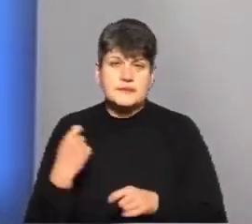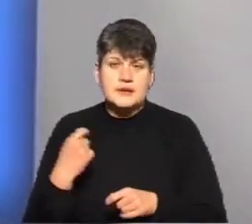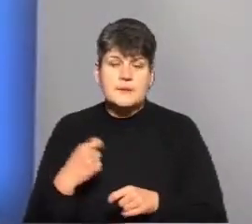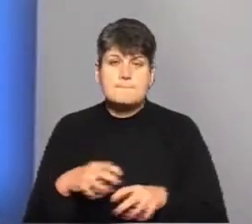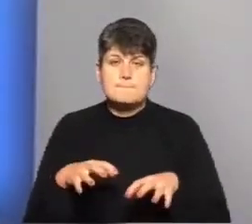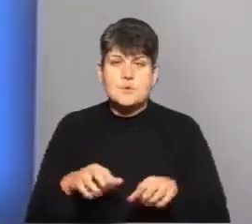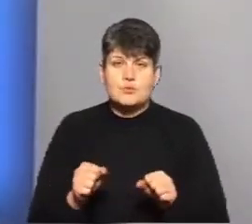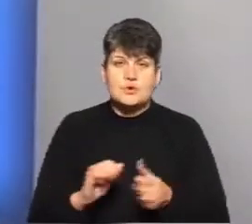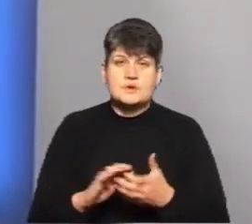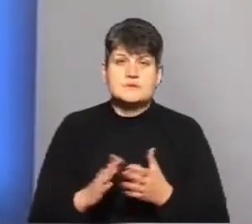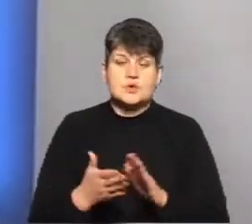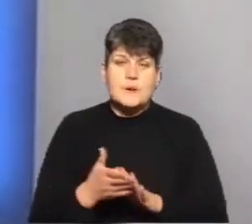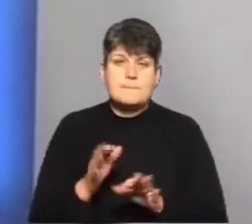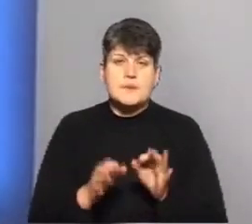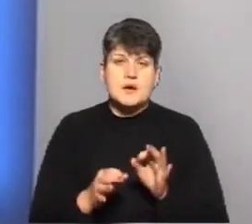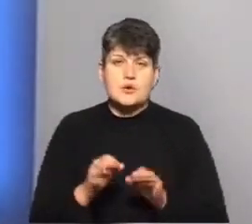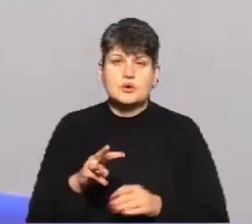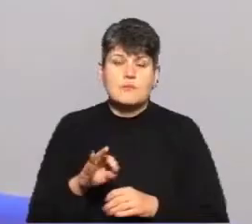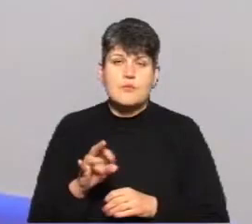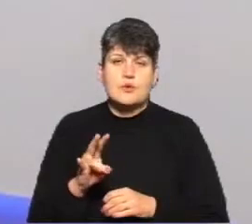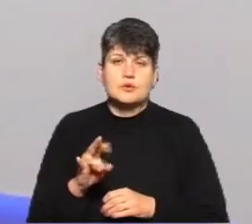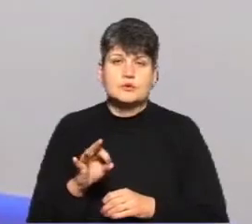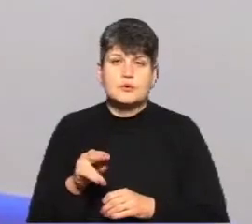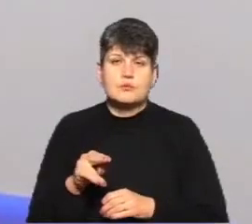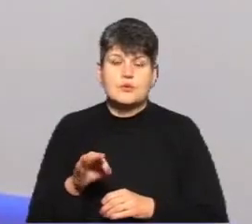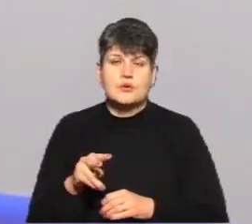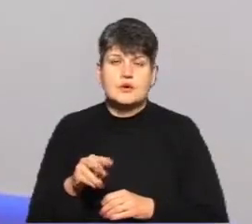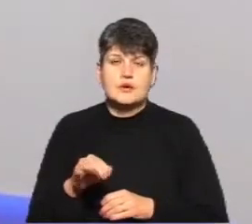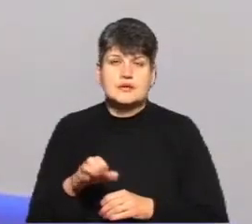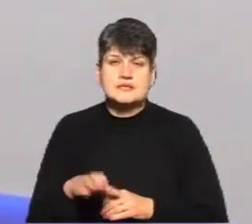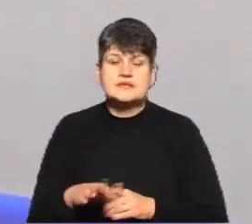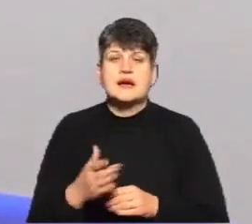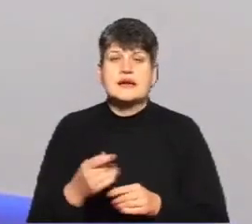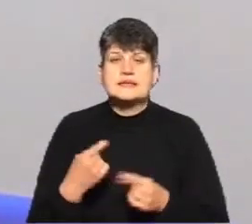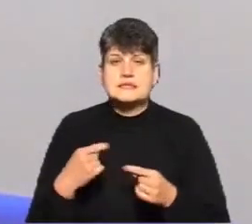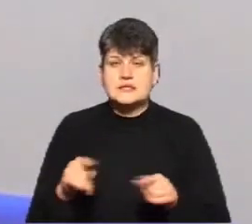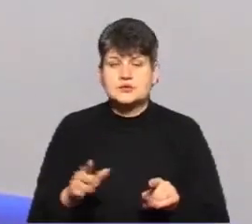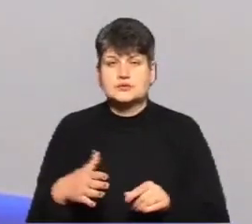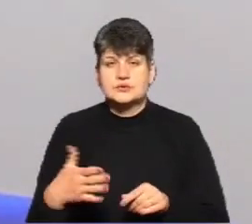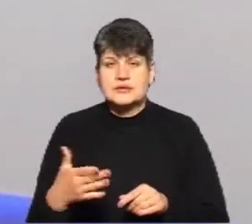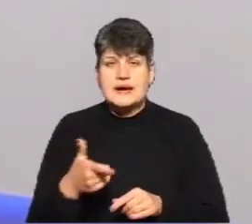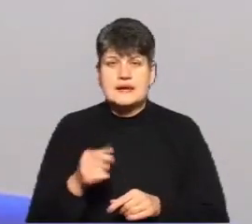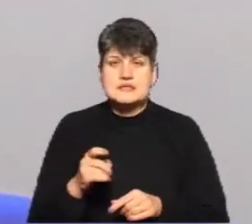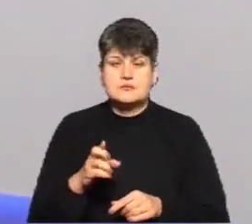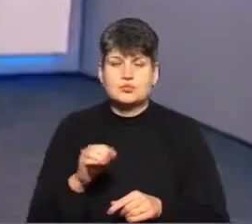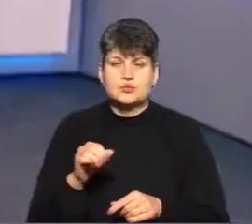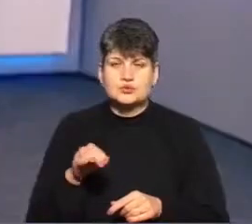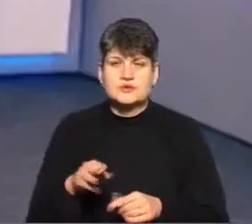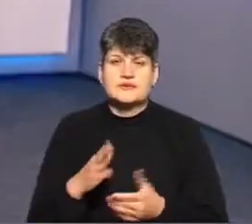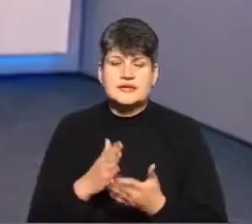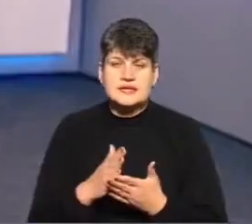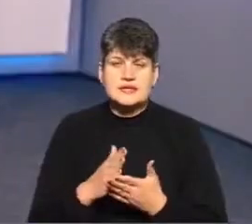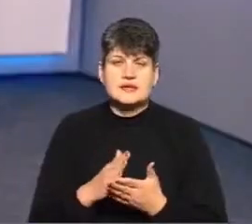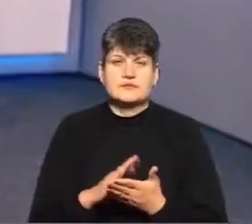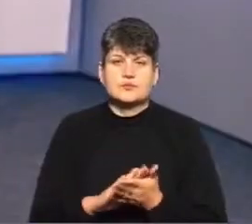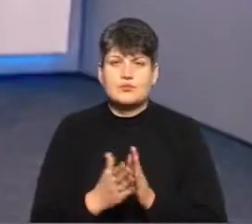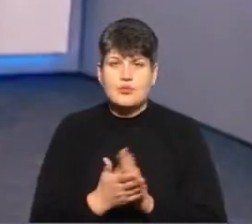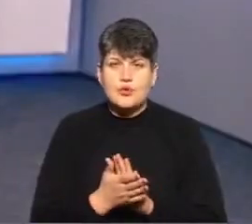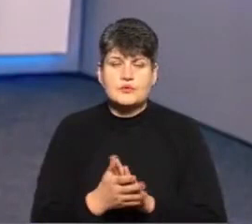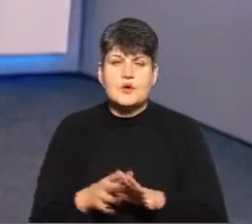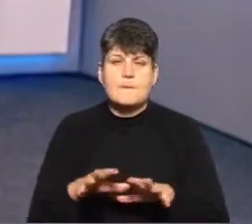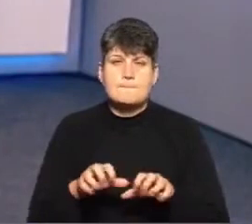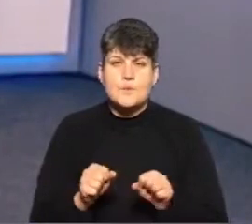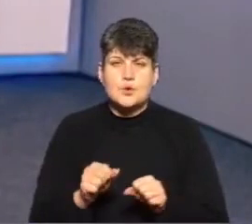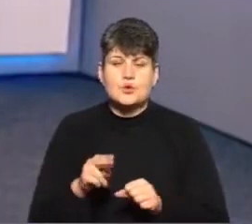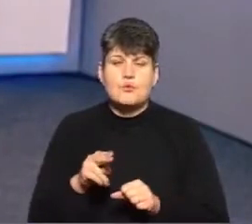природних монополістів, облгазів, а з іншого боку газбутів, які фактично діють у змові з природними монополістами. Це слова